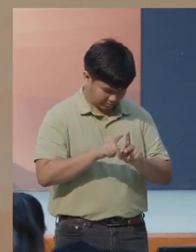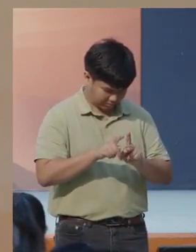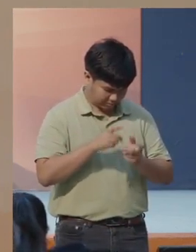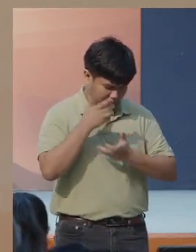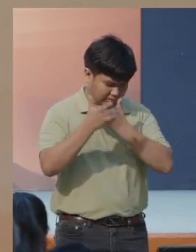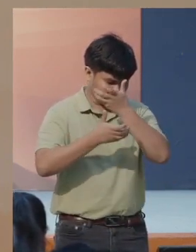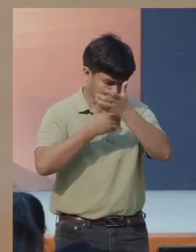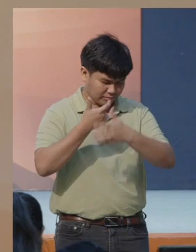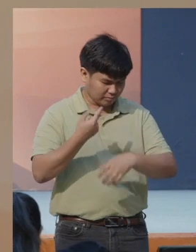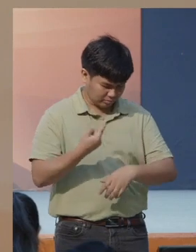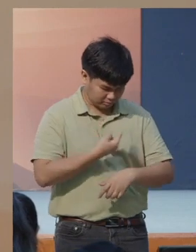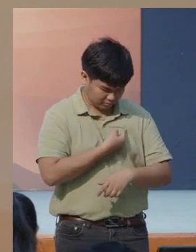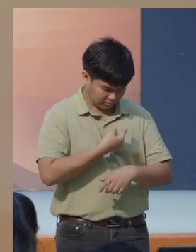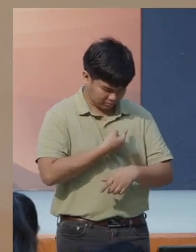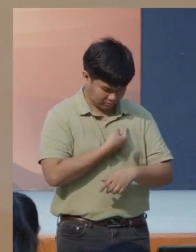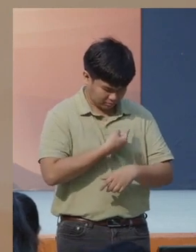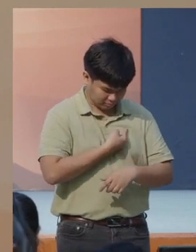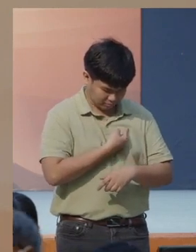are guilty